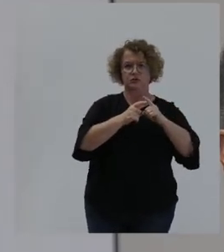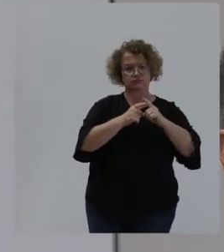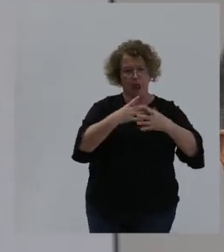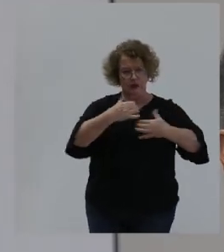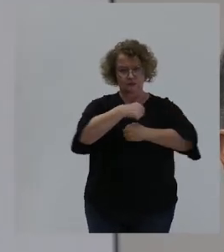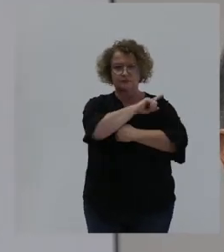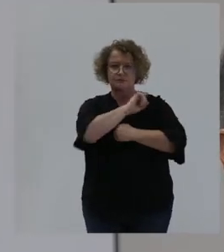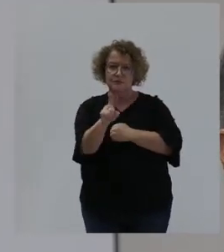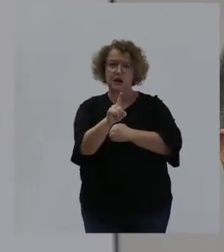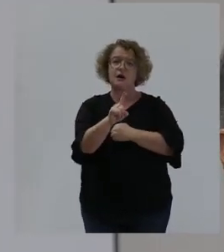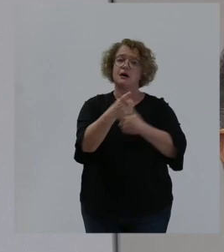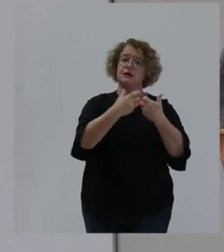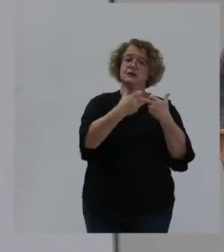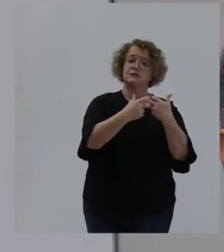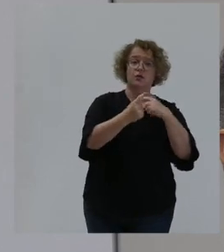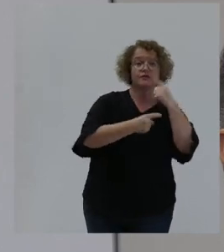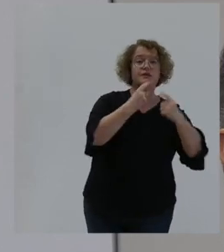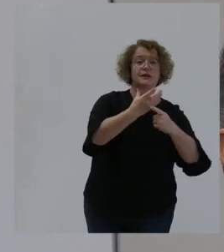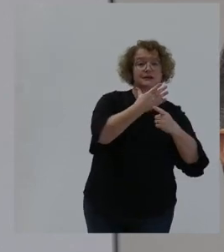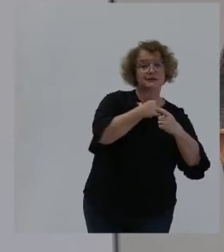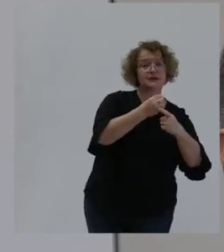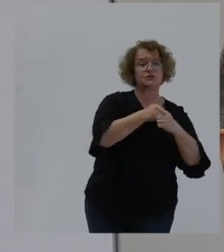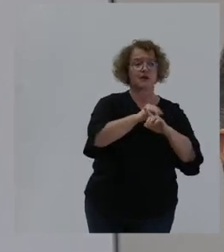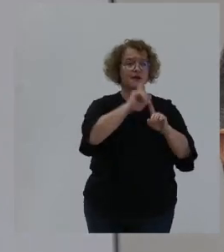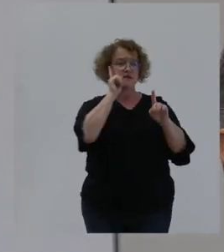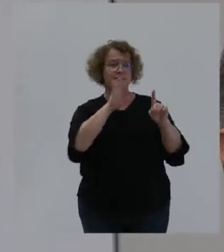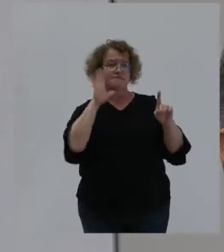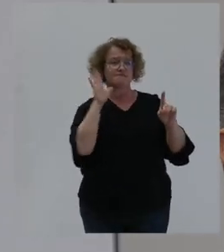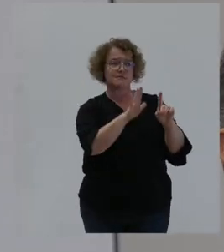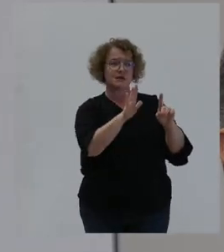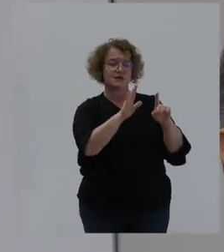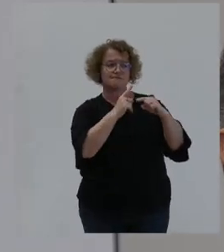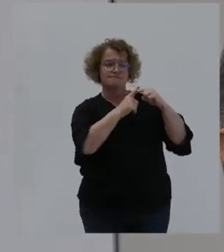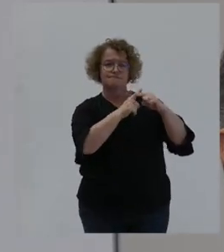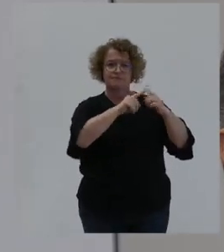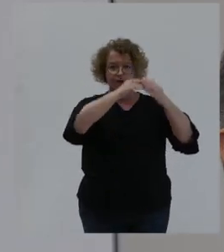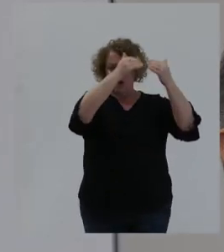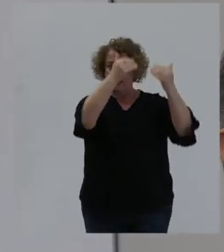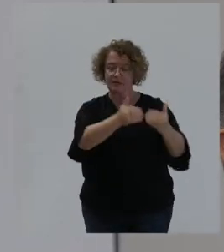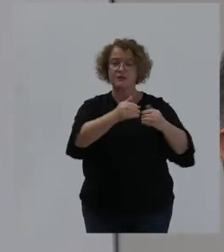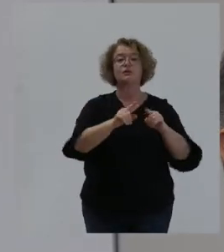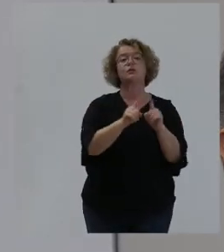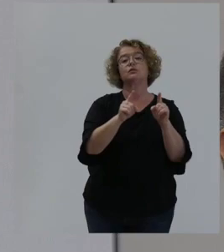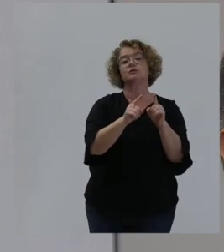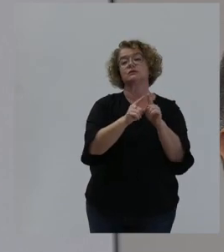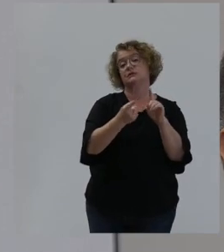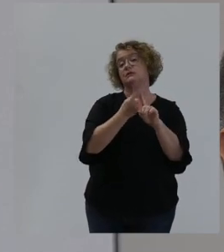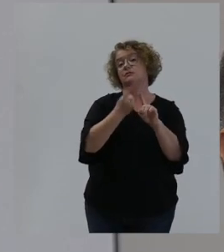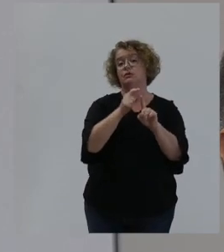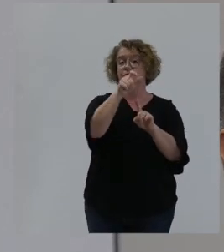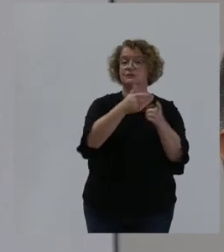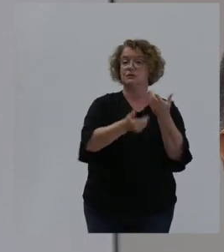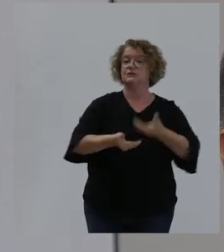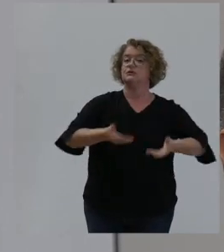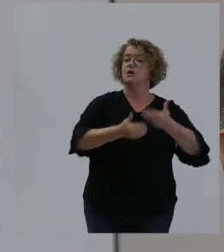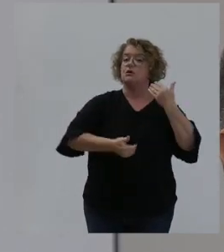premier lieu, les violences sexuelles et sexistes. Deuxièmement, il importe de pleinement prendre en considération les personnes en situation